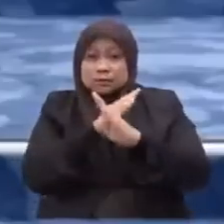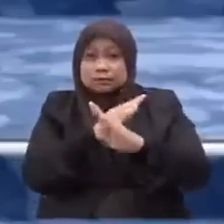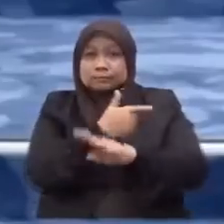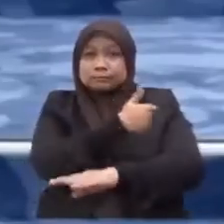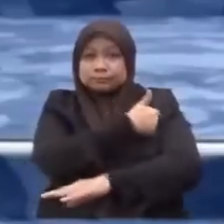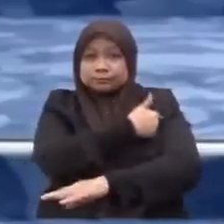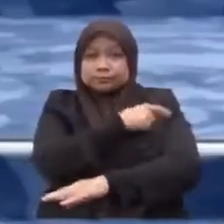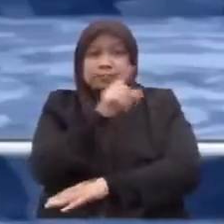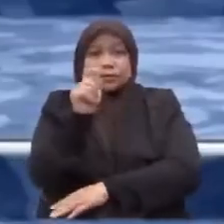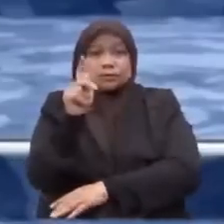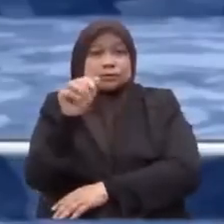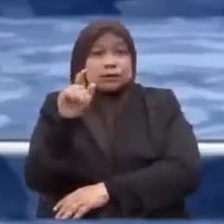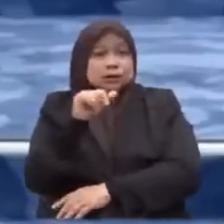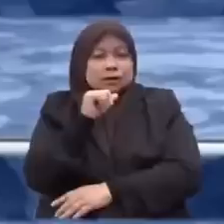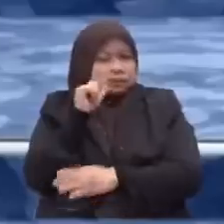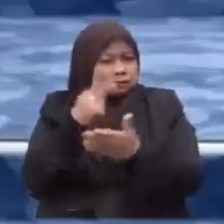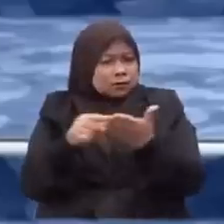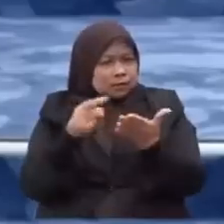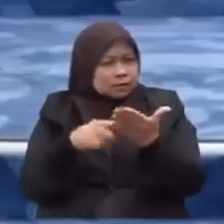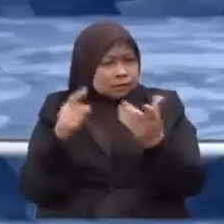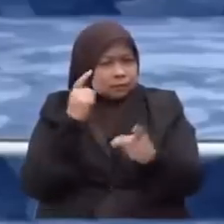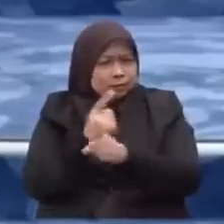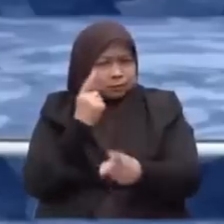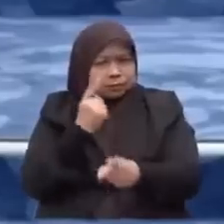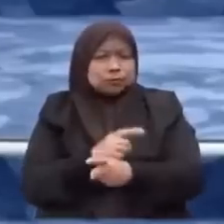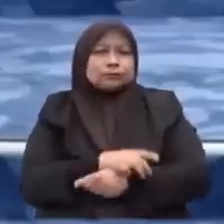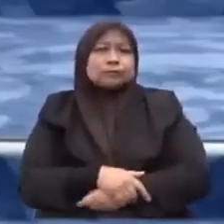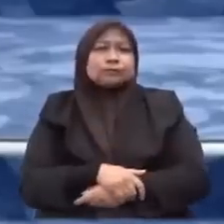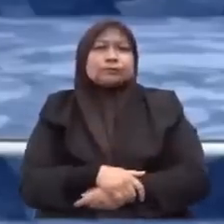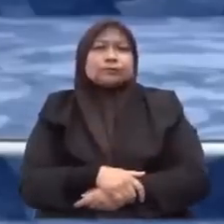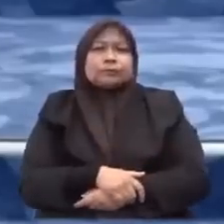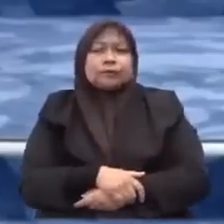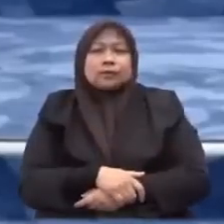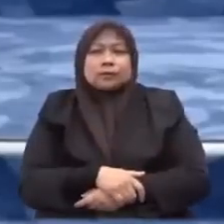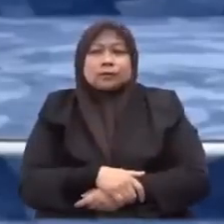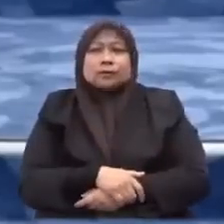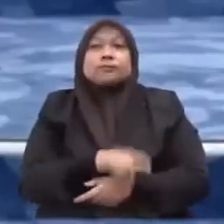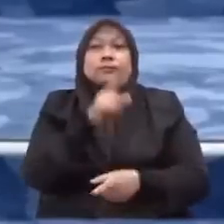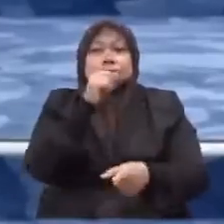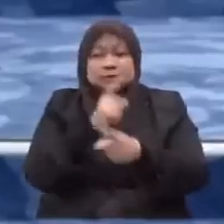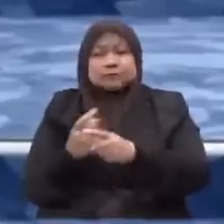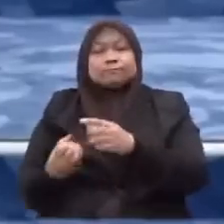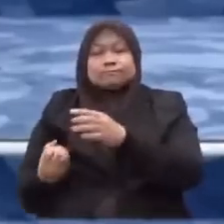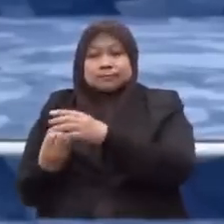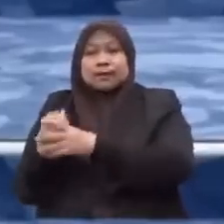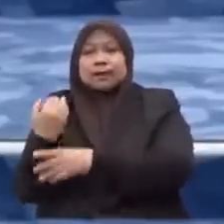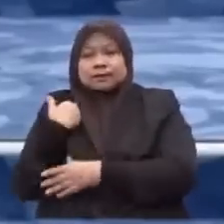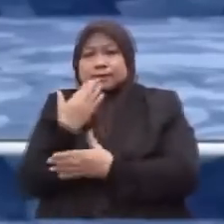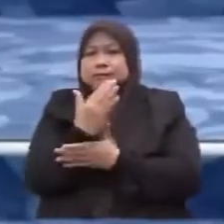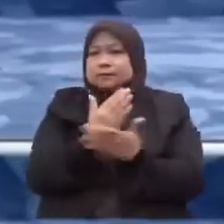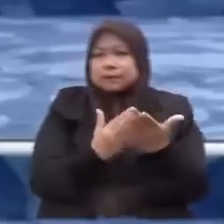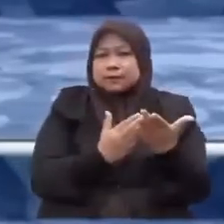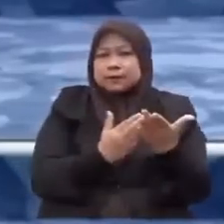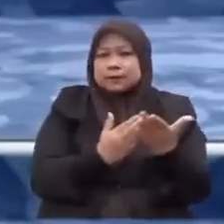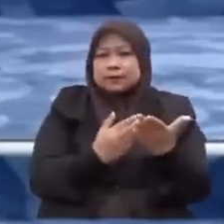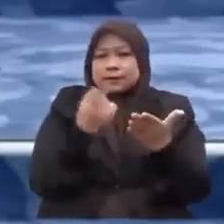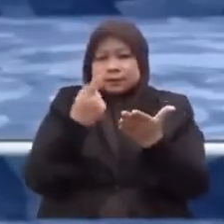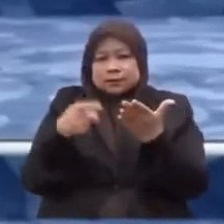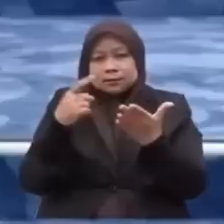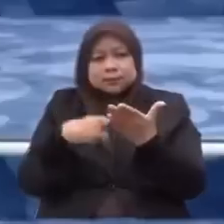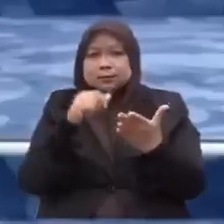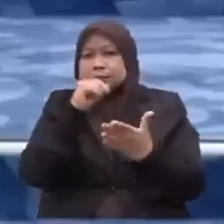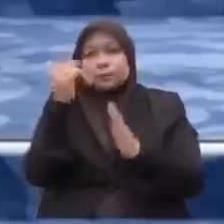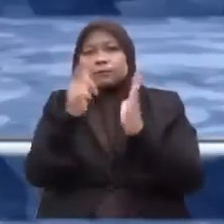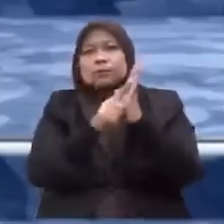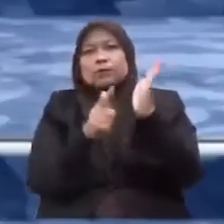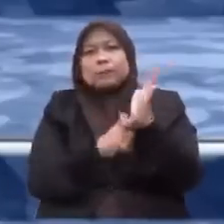Tanjung Karang tidak teliti keseluruhannya Ada kebenaran dibangkitkan ada sebagian yang tidak dirujuk